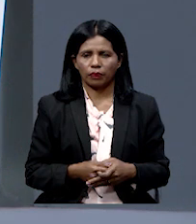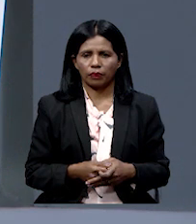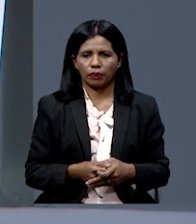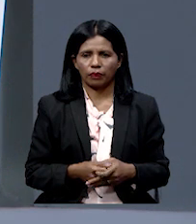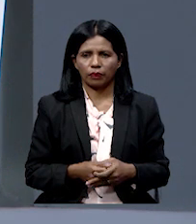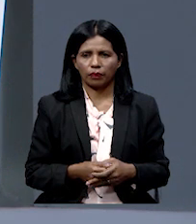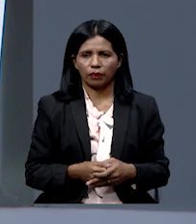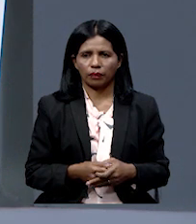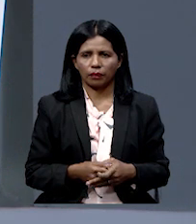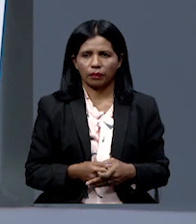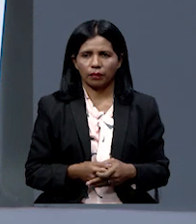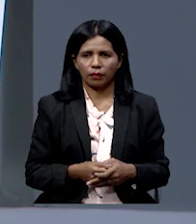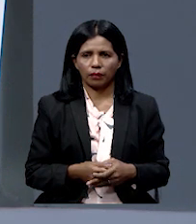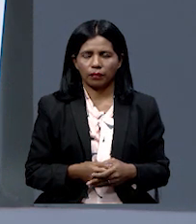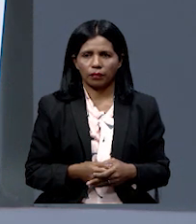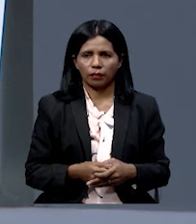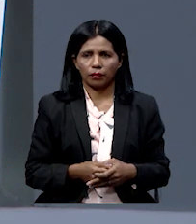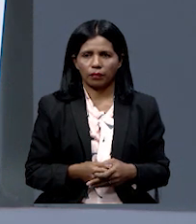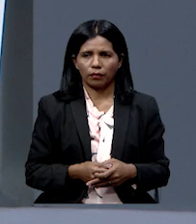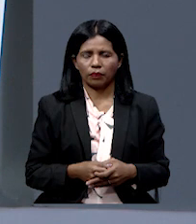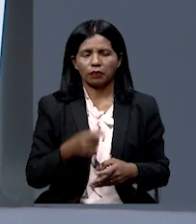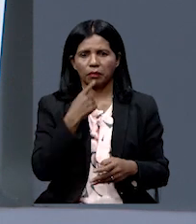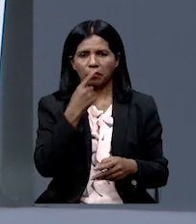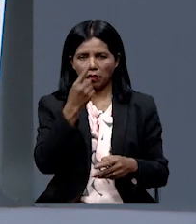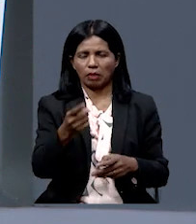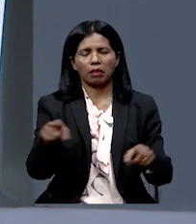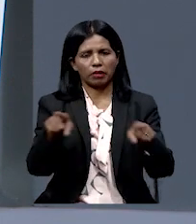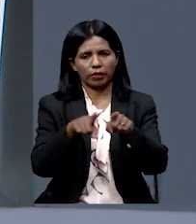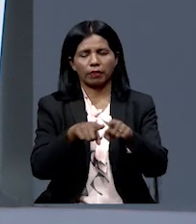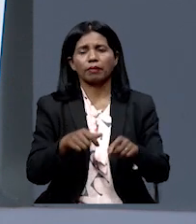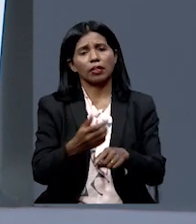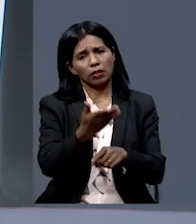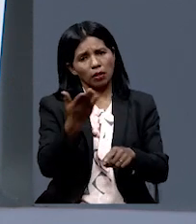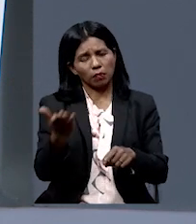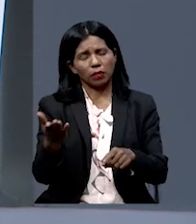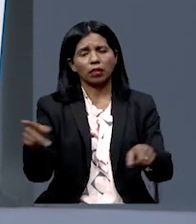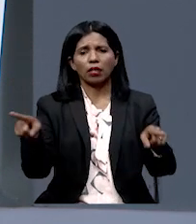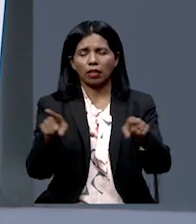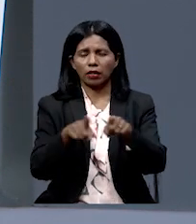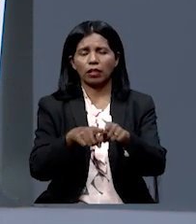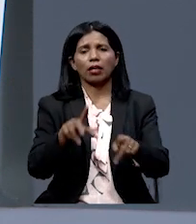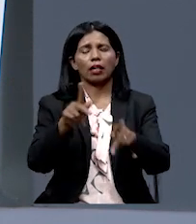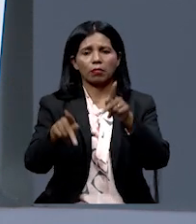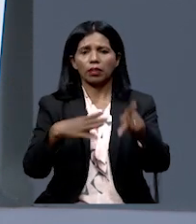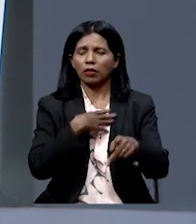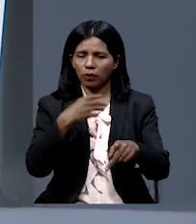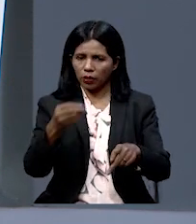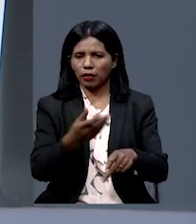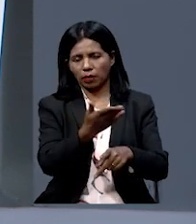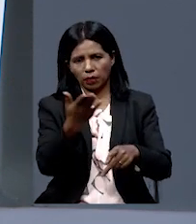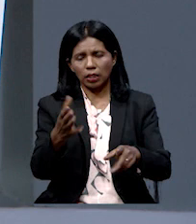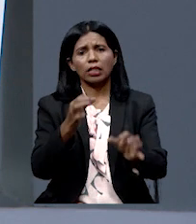the community you've built. Itu dia yang ada sana. Ita botnya fans sira, penggemar sira,